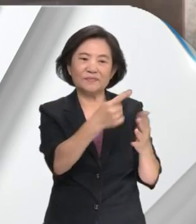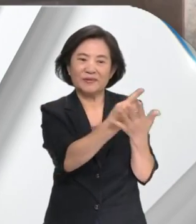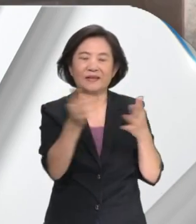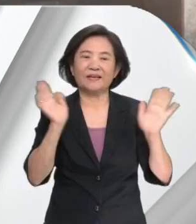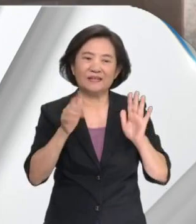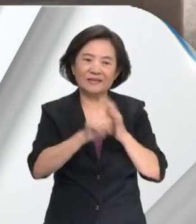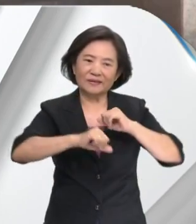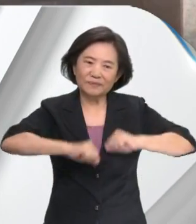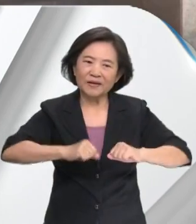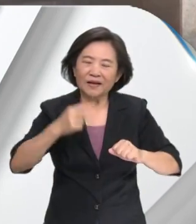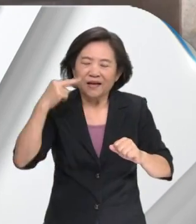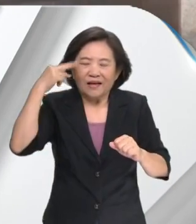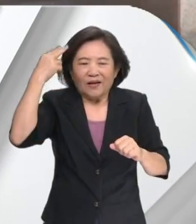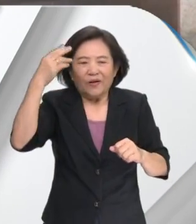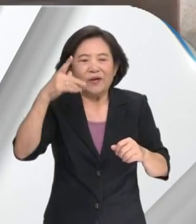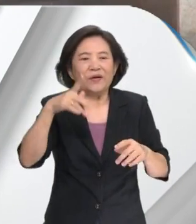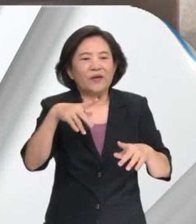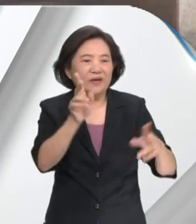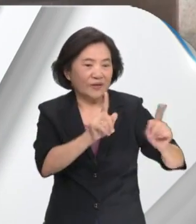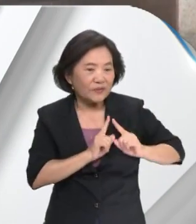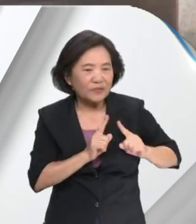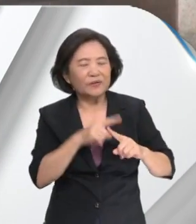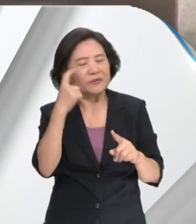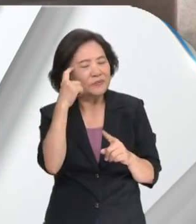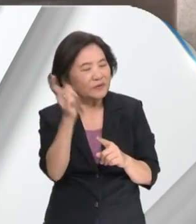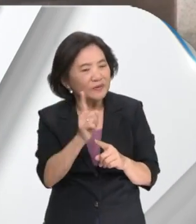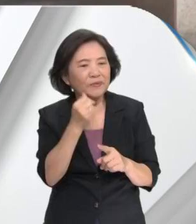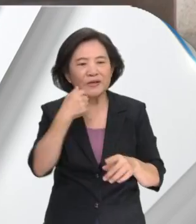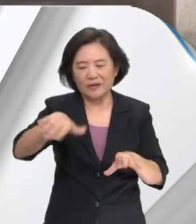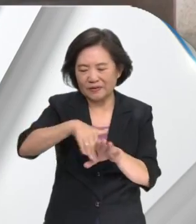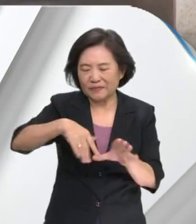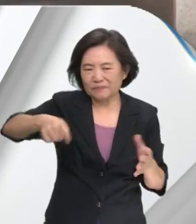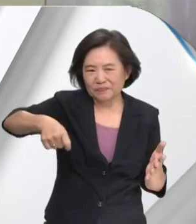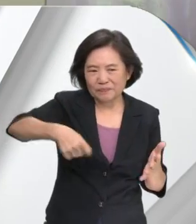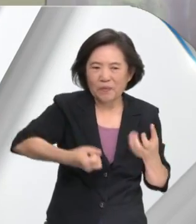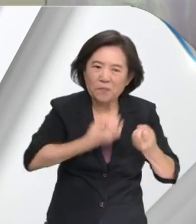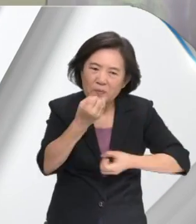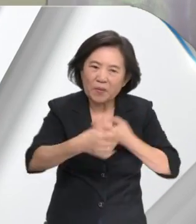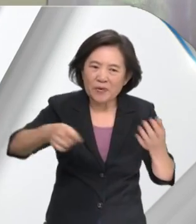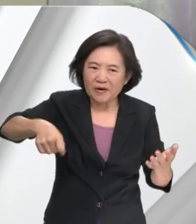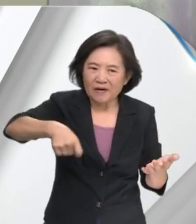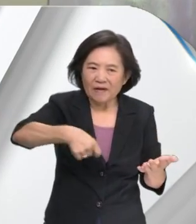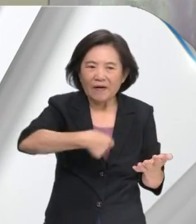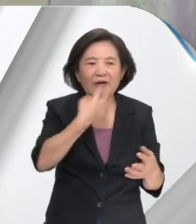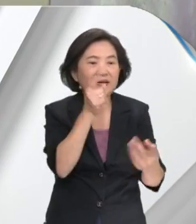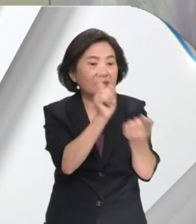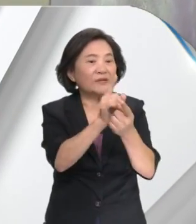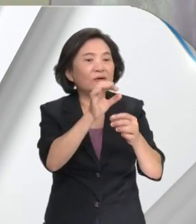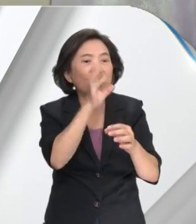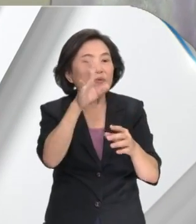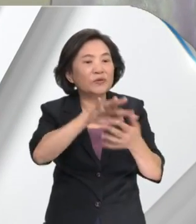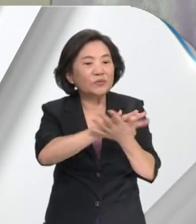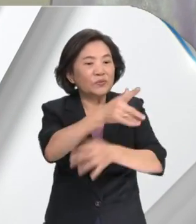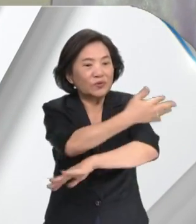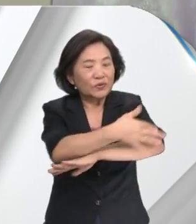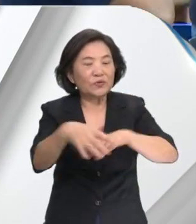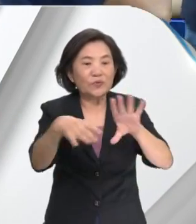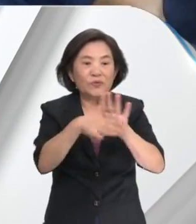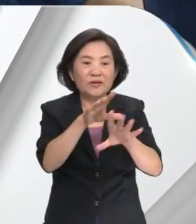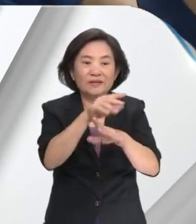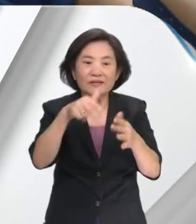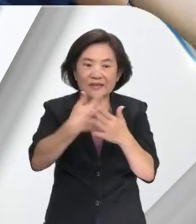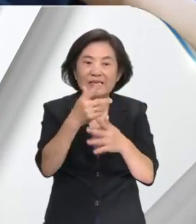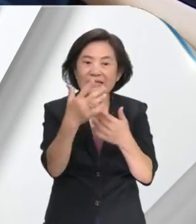受到的感动或者是想法能够透过优美的文字来表达，争取到吴浊流文艺奖这样的一个殊